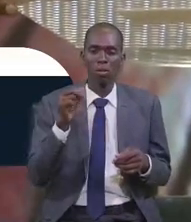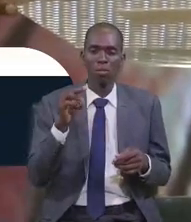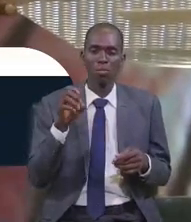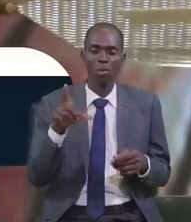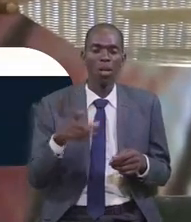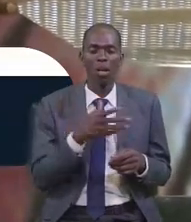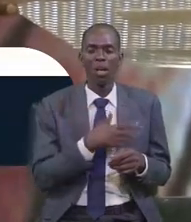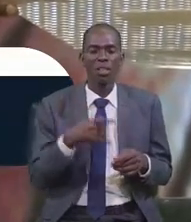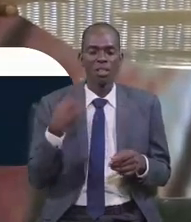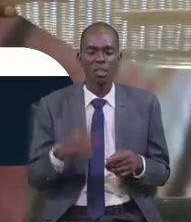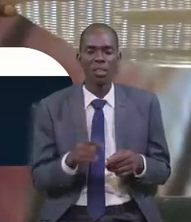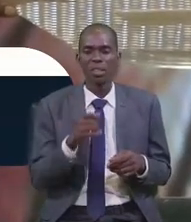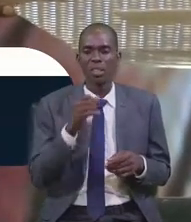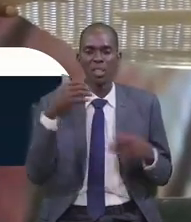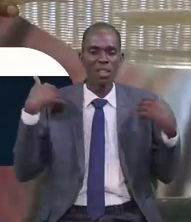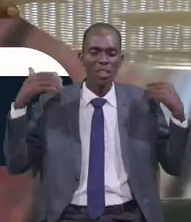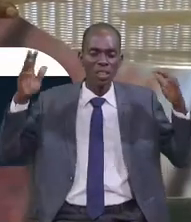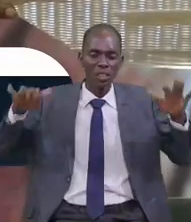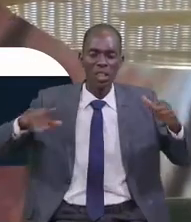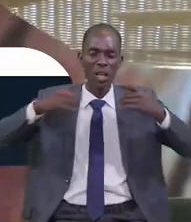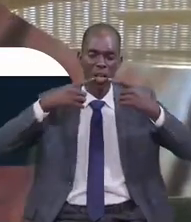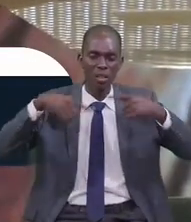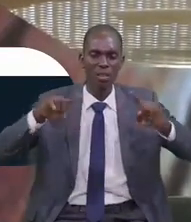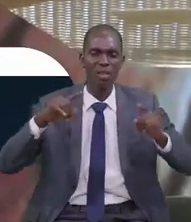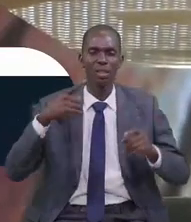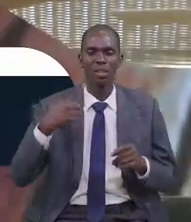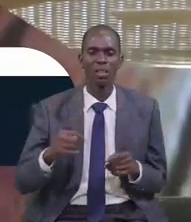Samson avant qu'il ne soit né, et l'ange en Dieu que